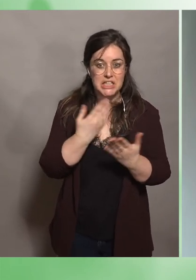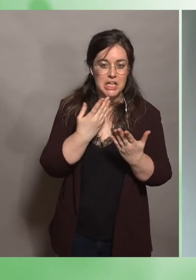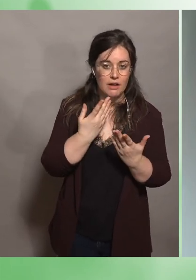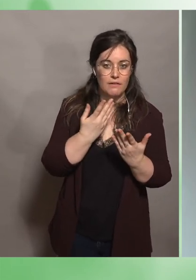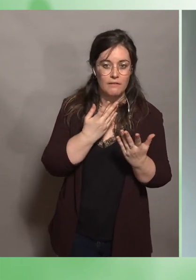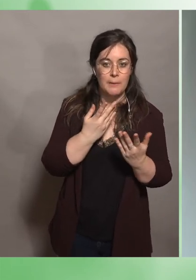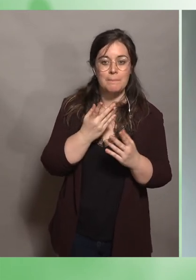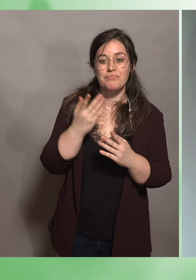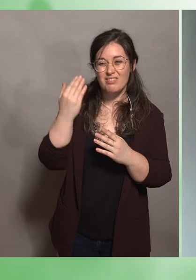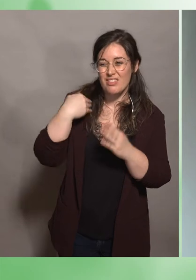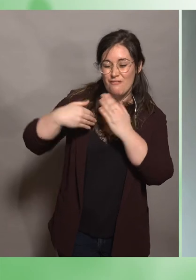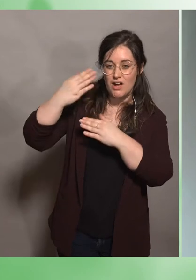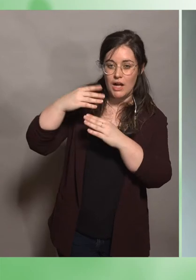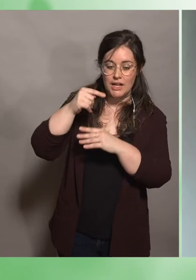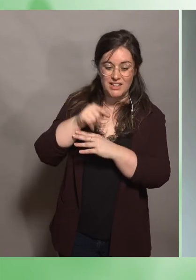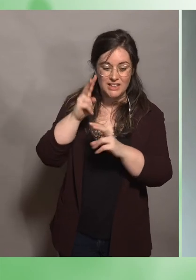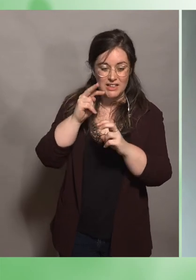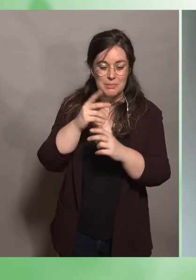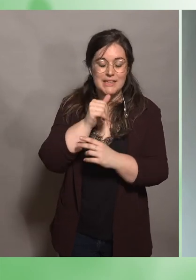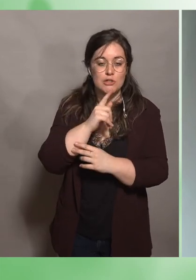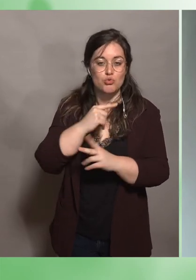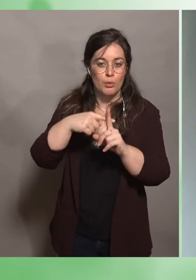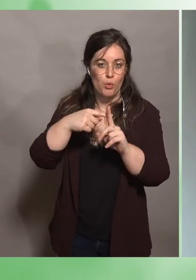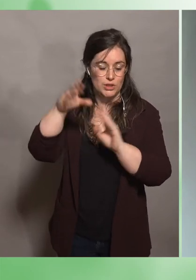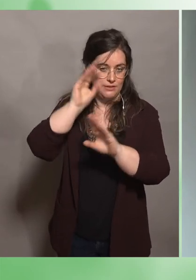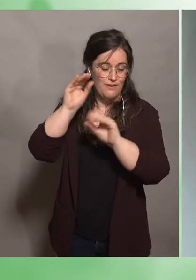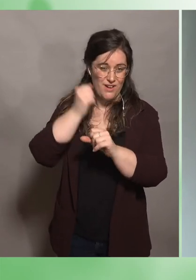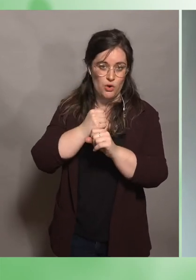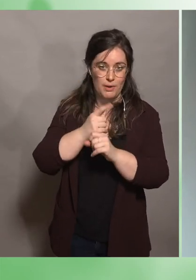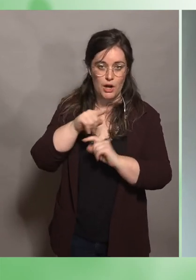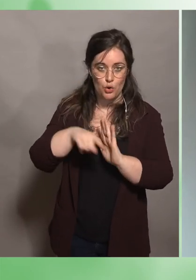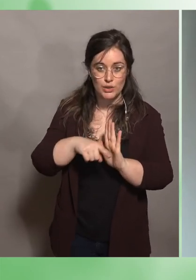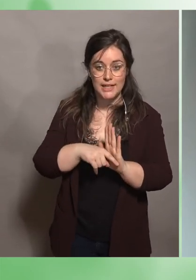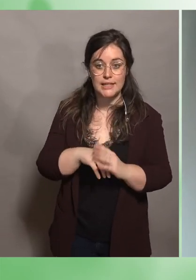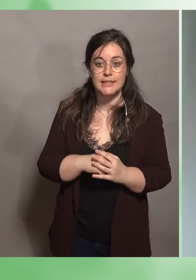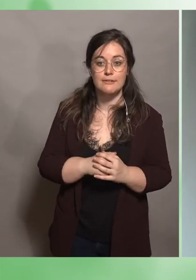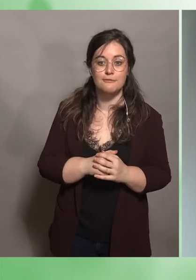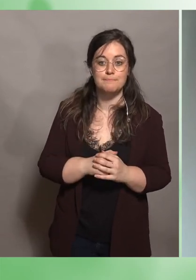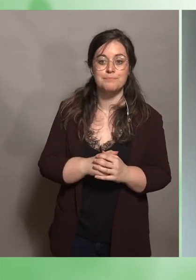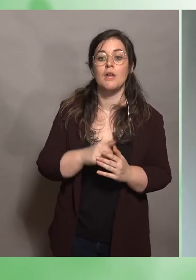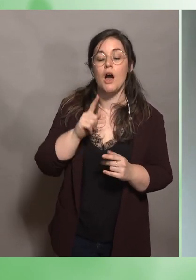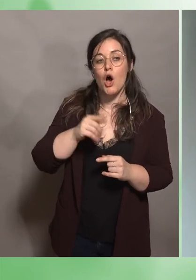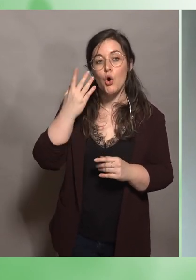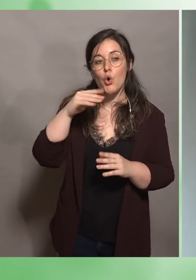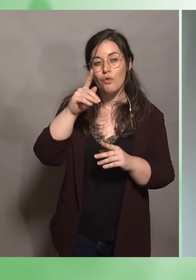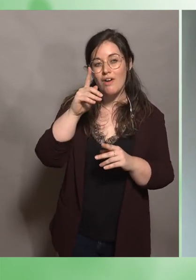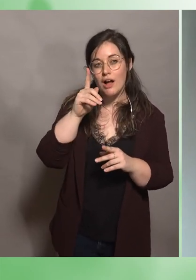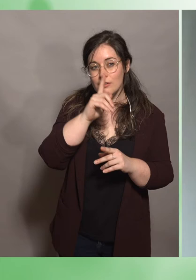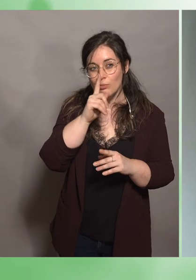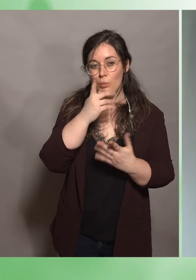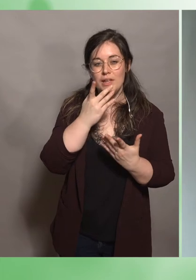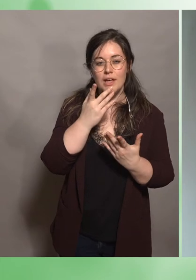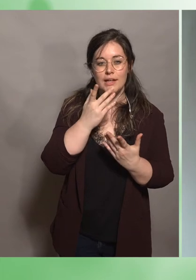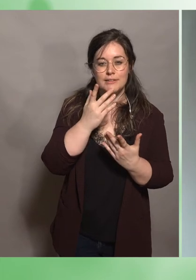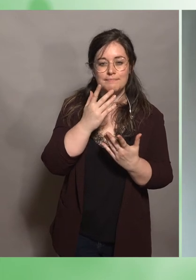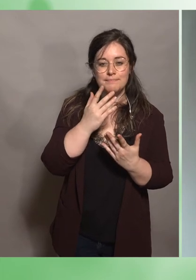in der Vergangenheit in dem Kontext nicht nur positive Erfahrungen gemacht. Wir haben auch versucht, mit Mythen auszuräumen,